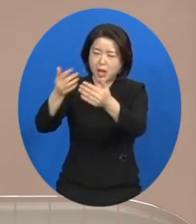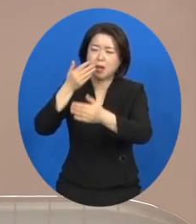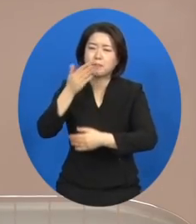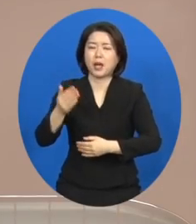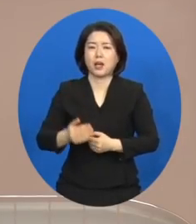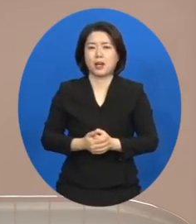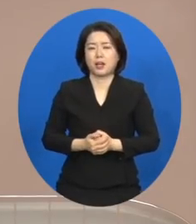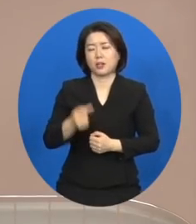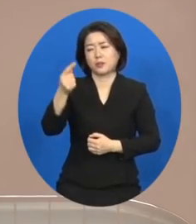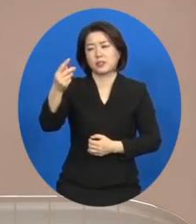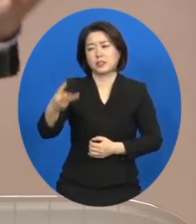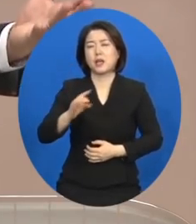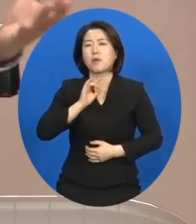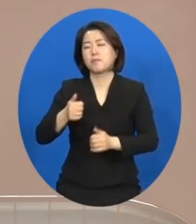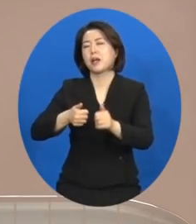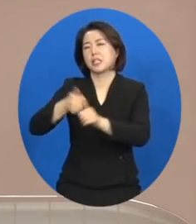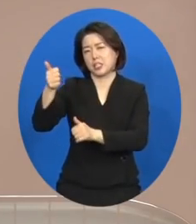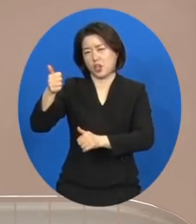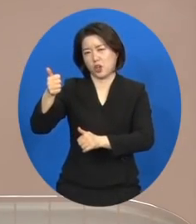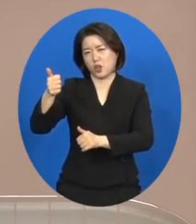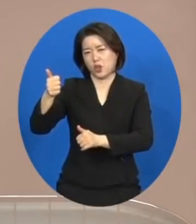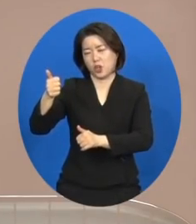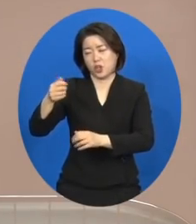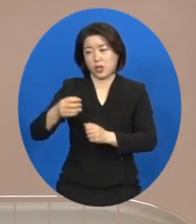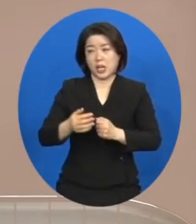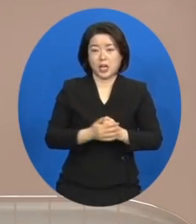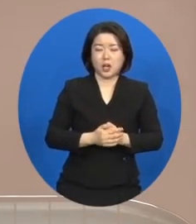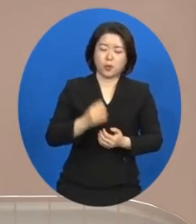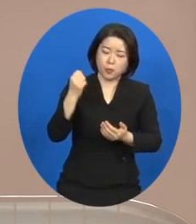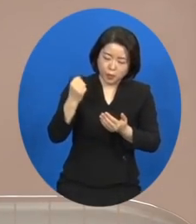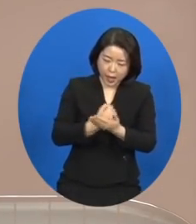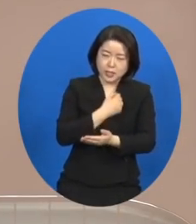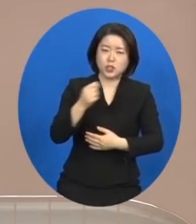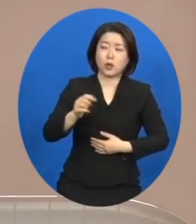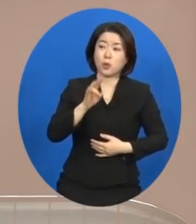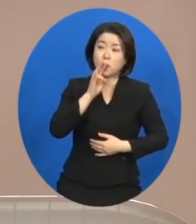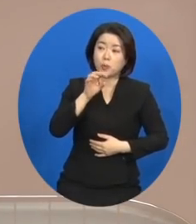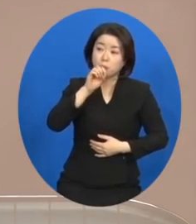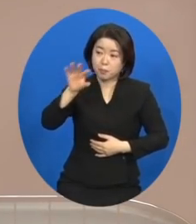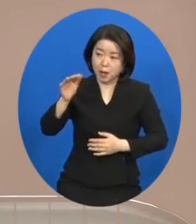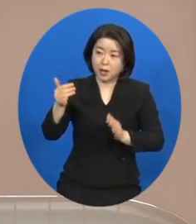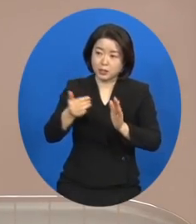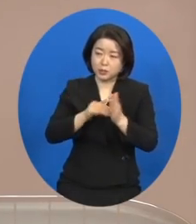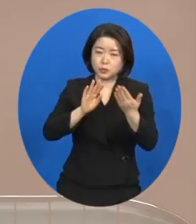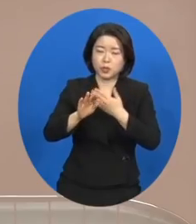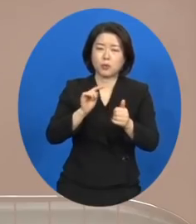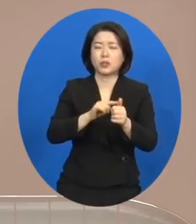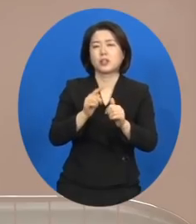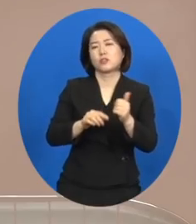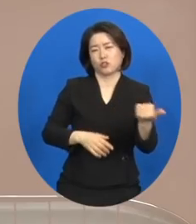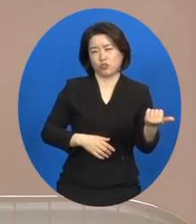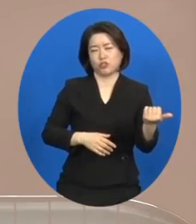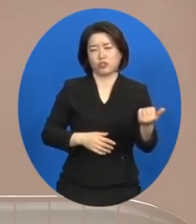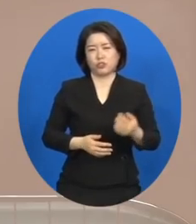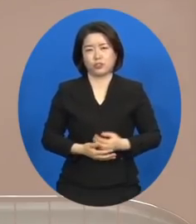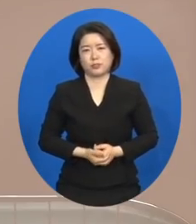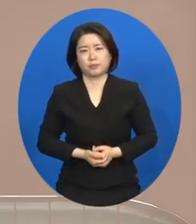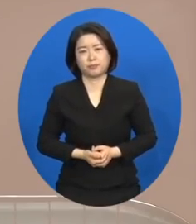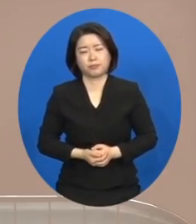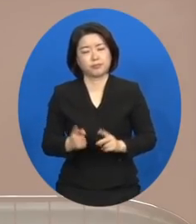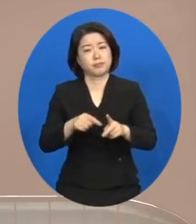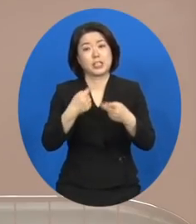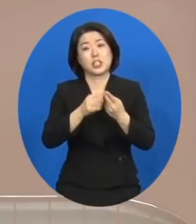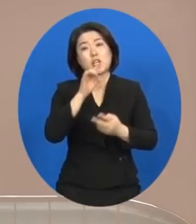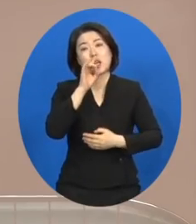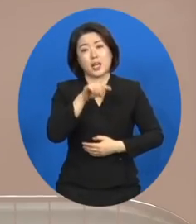것입니다. 아쉬워하면서 그 예언을 하고 그는 죽게 됩니다. 참 이해가 안 되는 부분 중에 하나예요. 그는